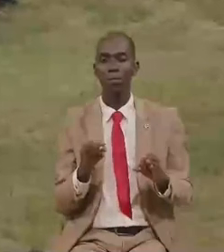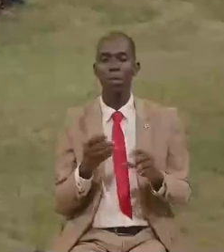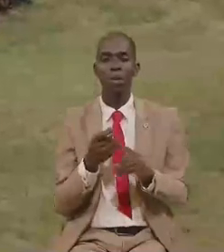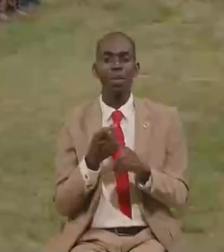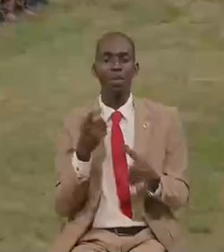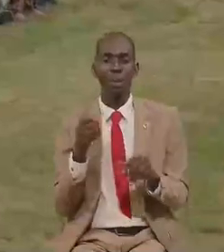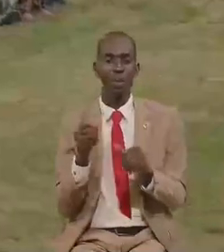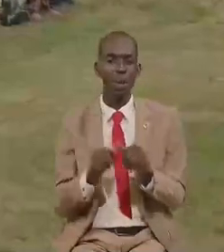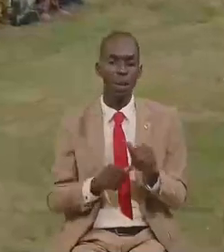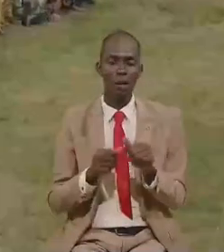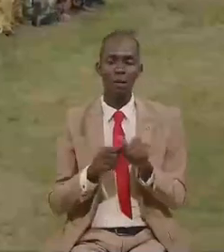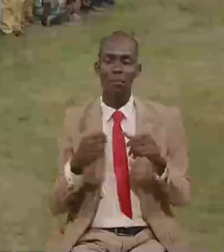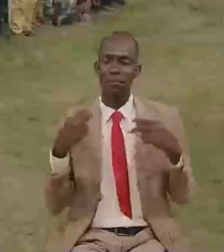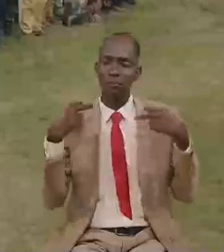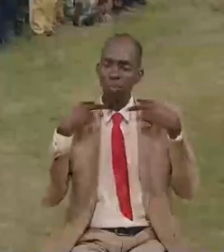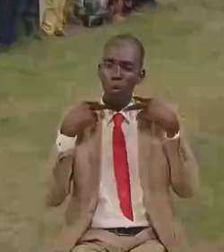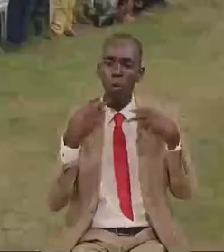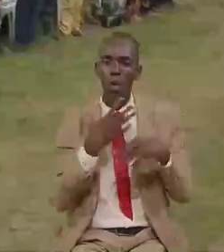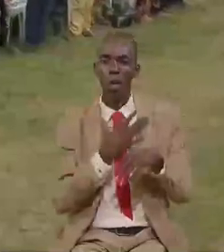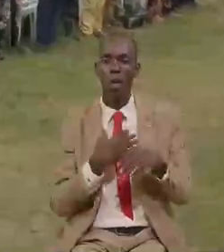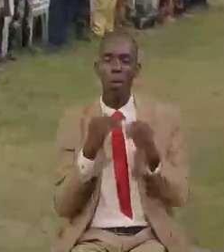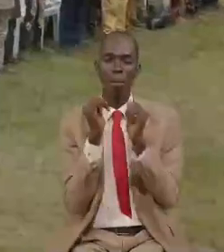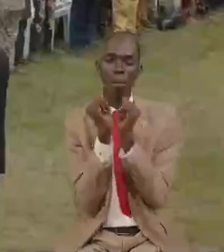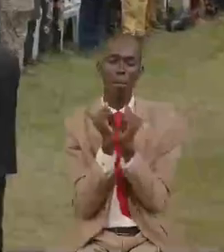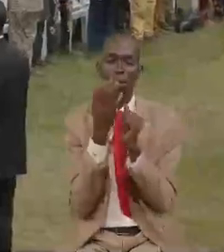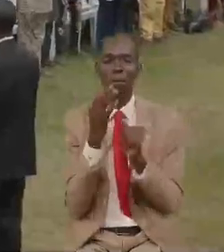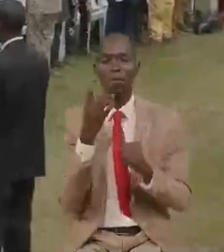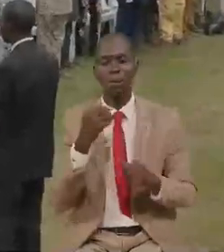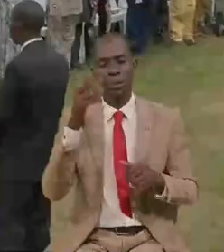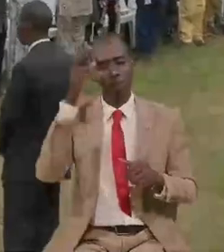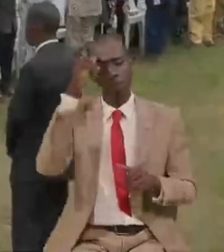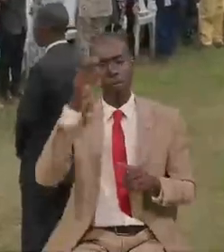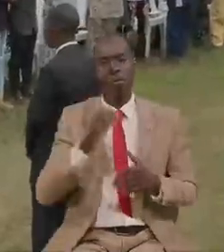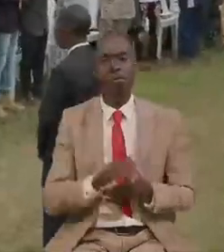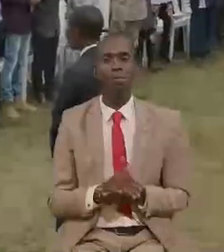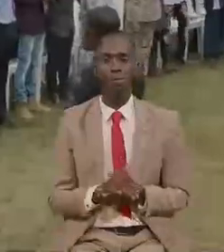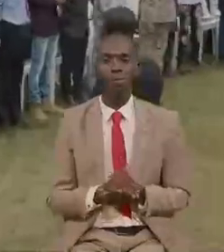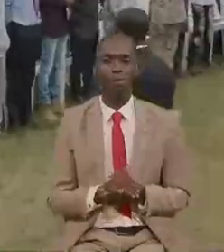de tout joug et de tout lien du diable?